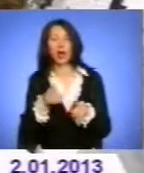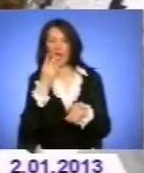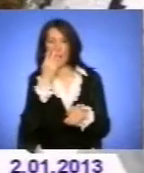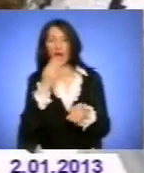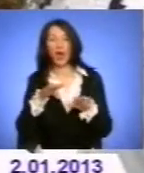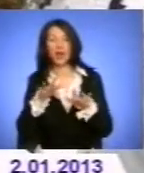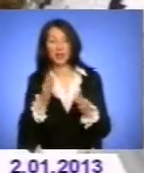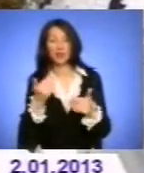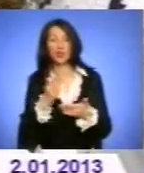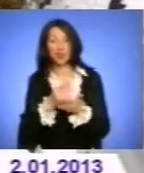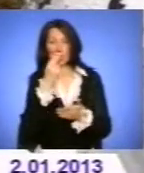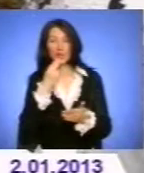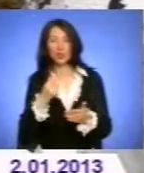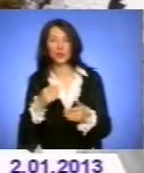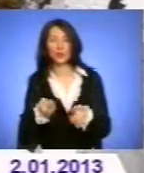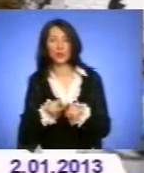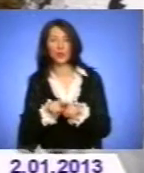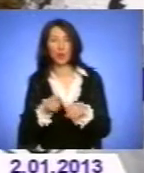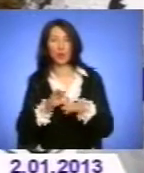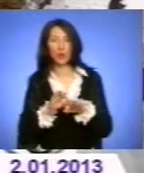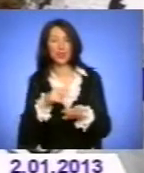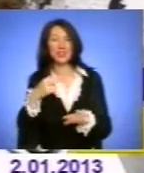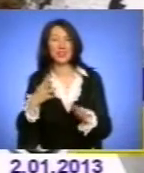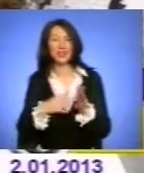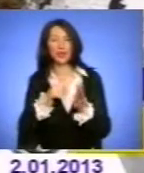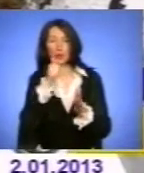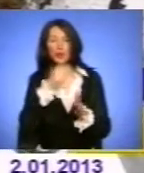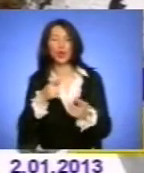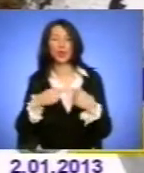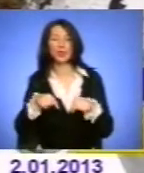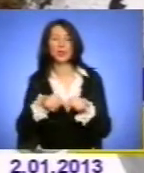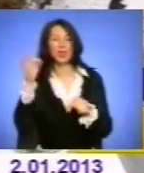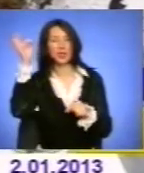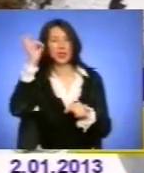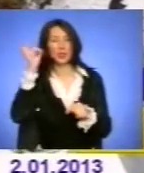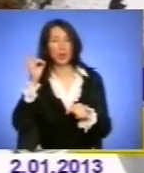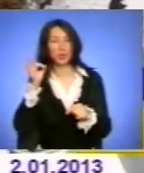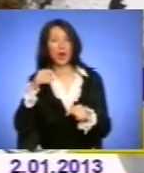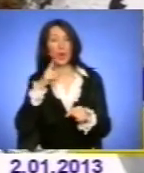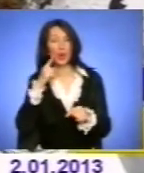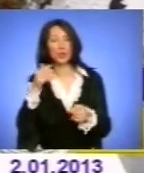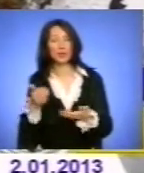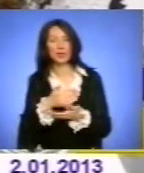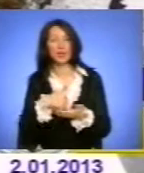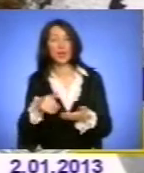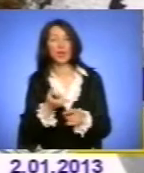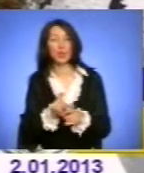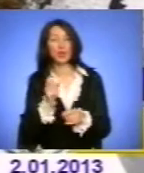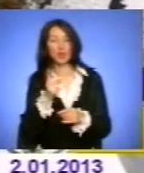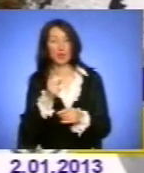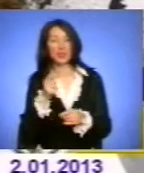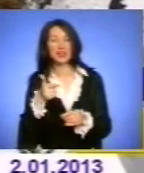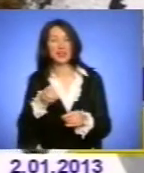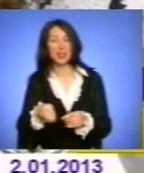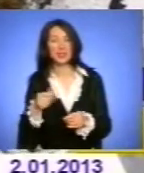Таку подібну акцію ми проводили ще у 2009 році. Організація «Німецька молодь». Тоді ми зібрали більше 11 тисяч гривень і допомогли двом дитячим